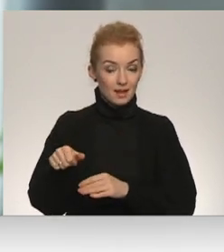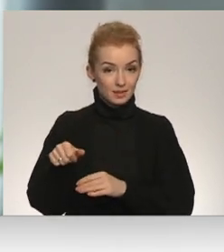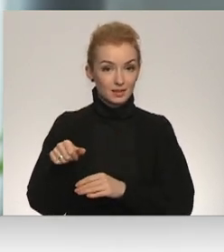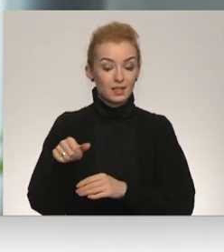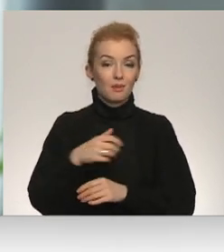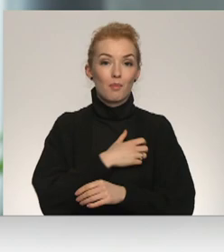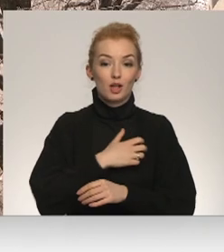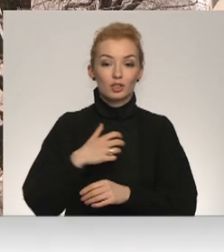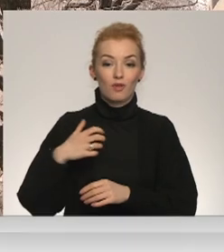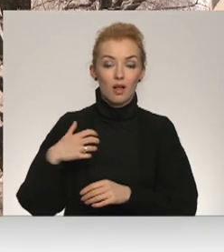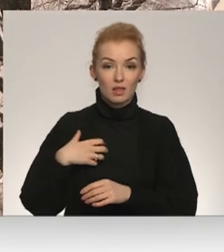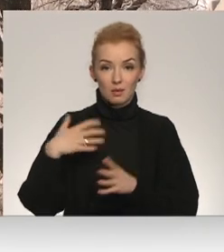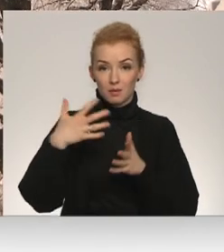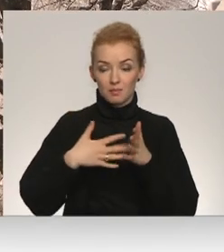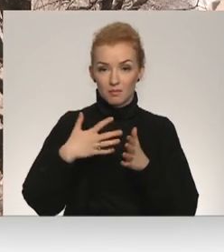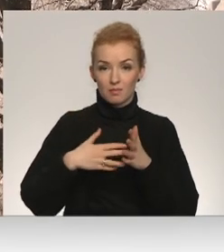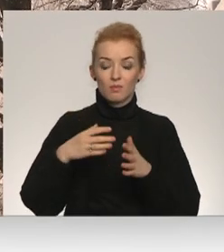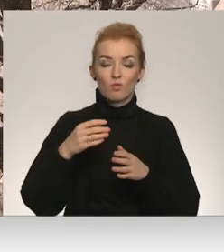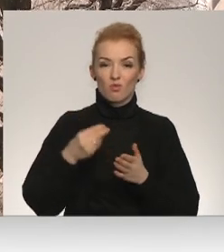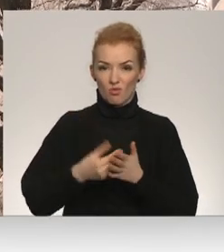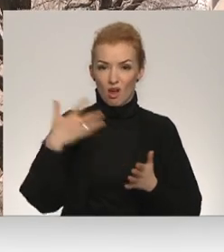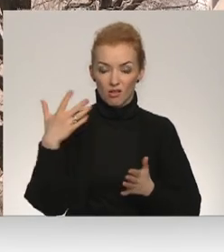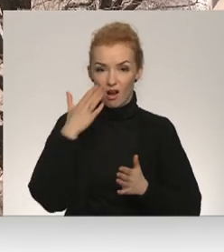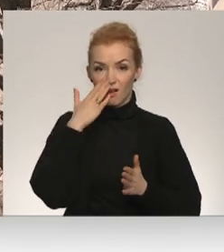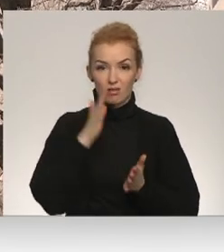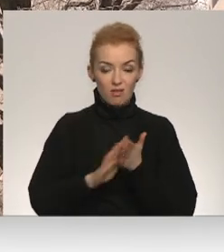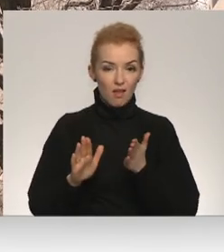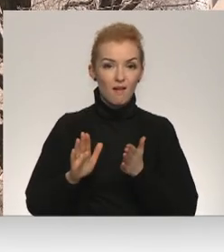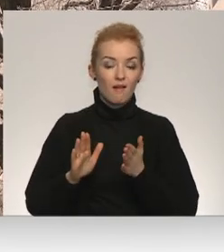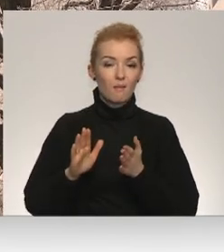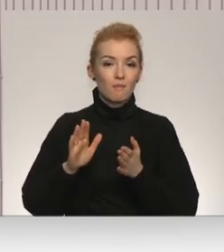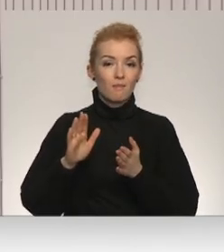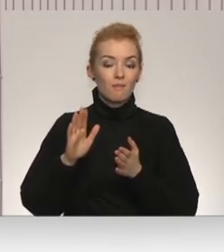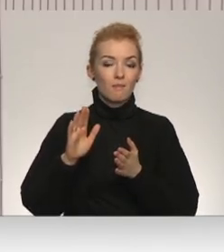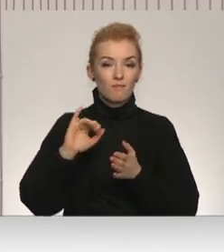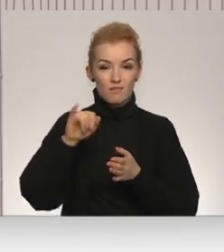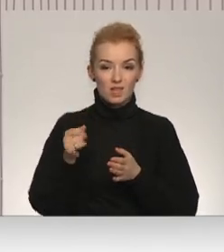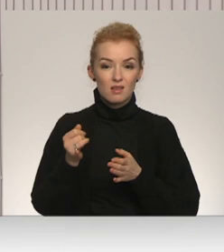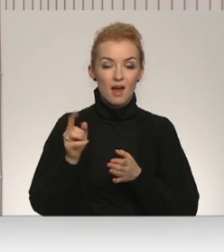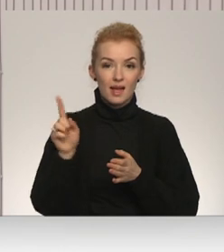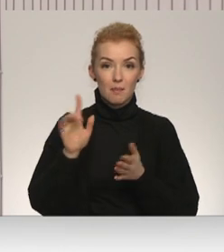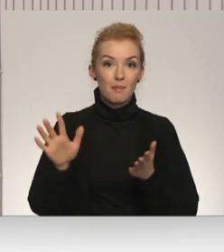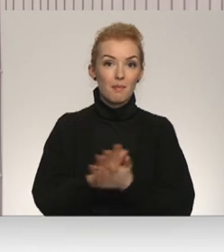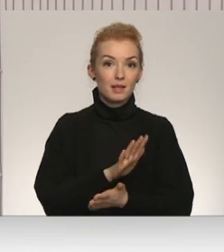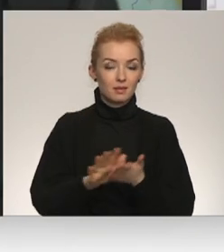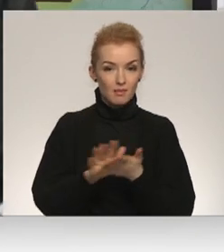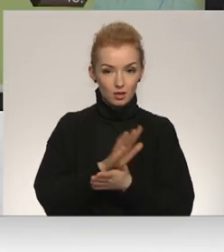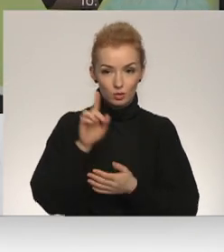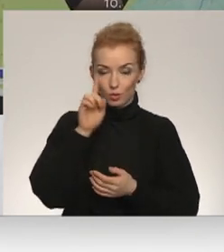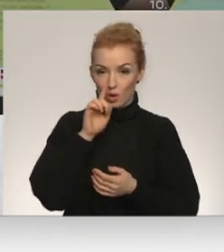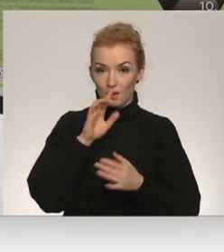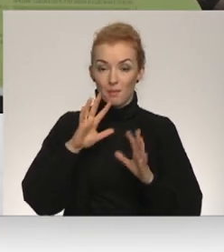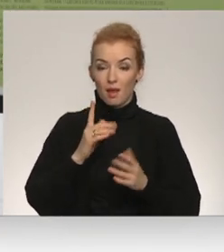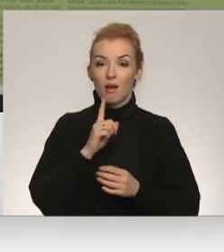pēc aprēķiniem sanāca dārgākā viņa nekā, kad viņai ir šī bezmaksas tualete.